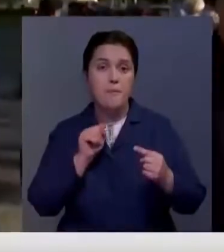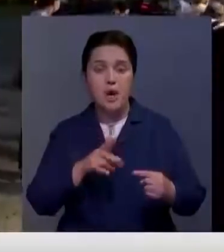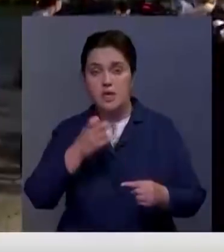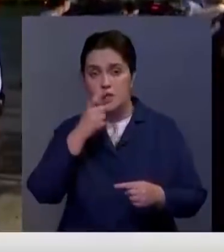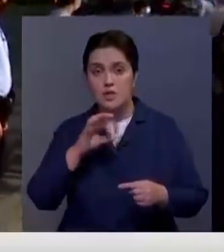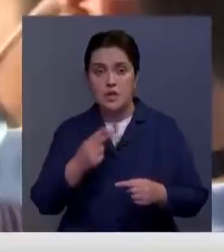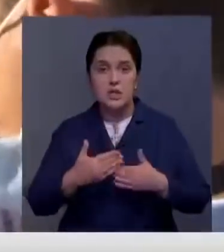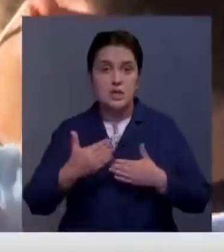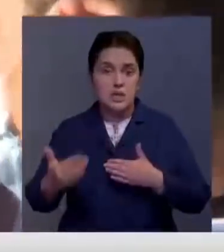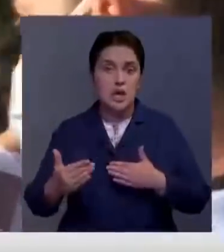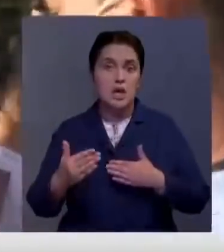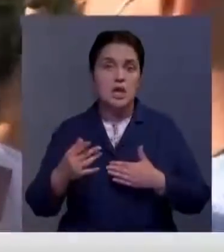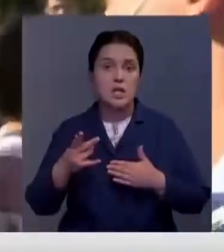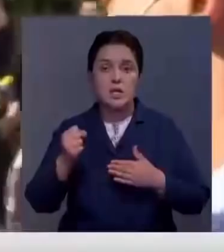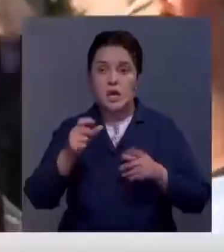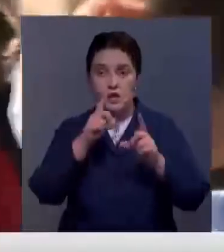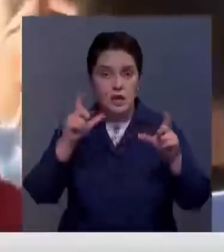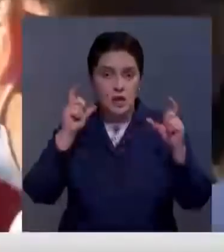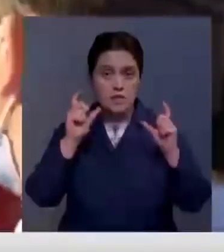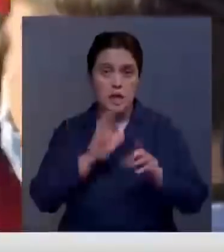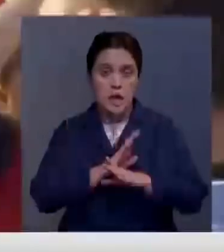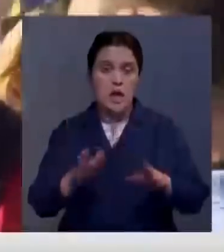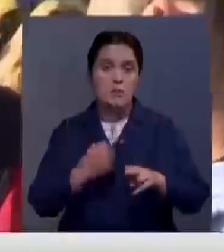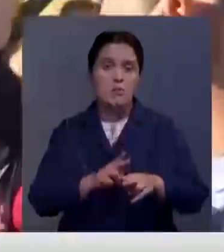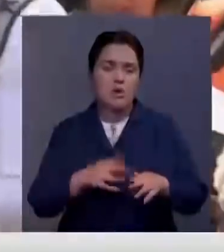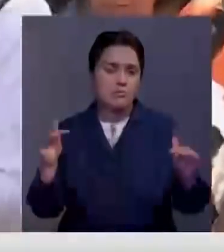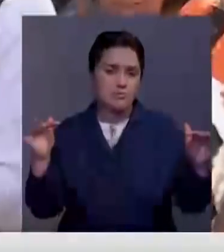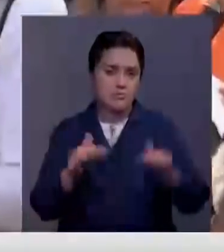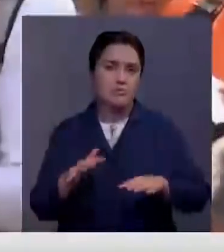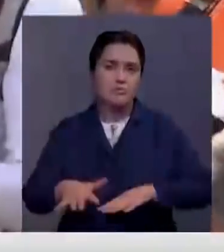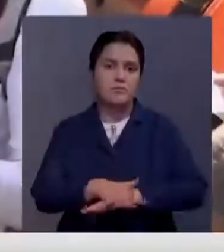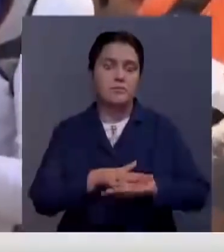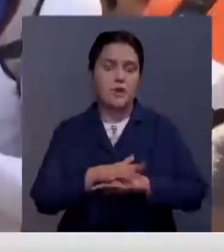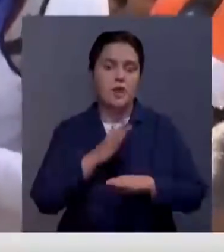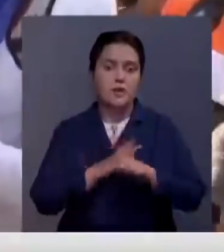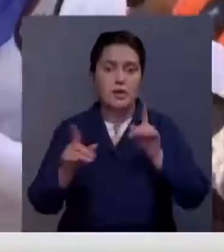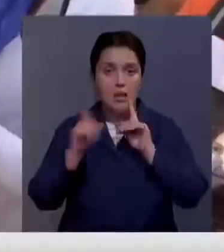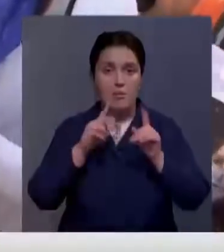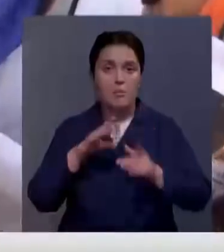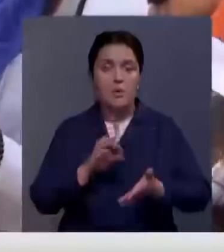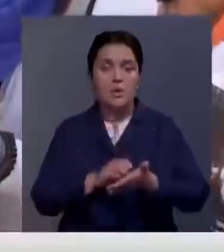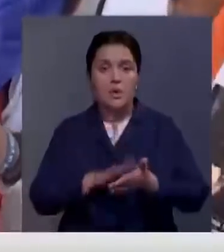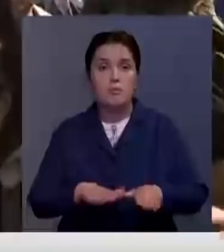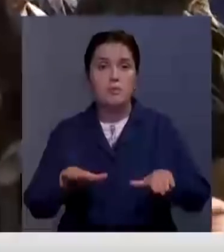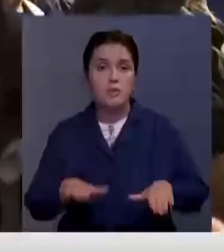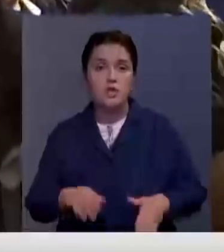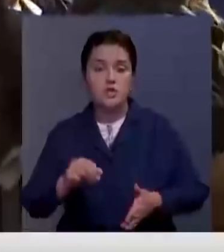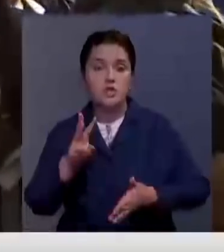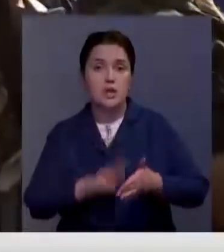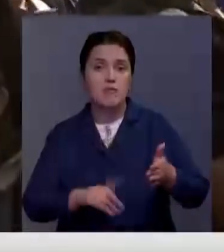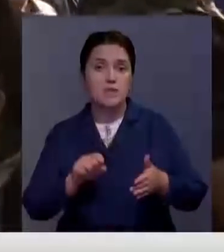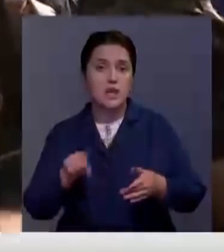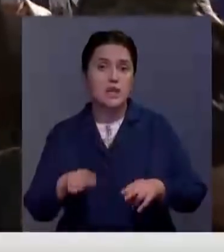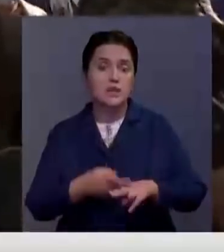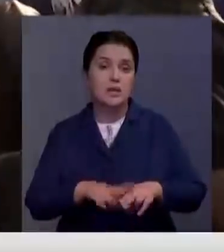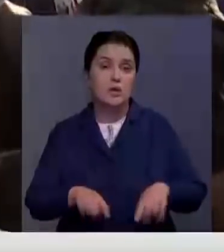не соблюдали социальной дистанции, не надели маски и превысили допустимое количество участников общественных собраний. По данным местной жандармерии,